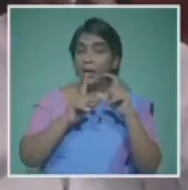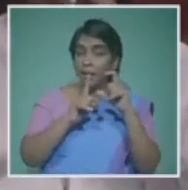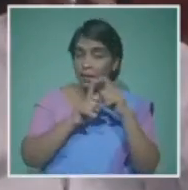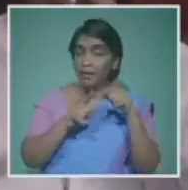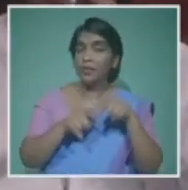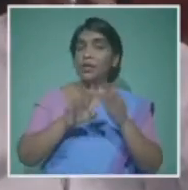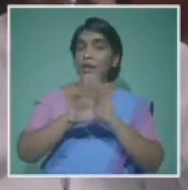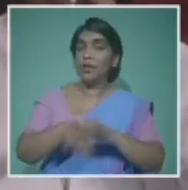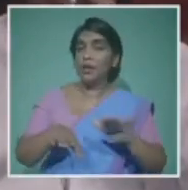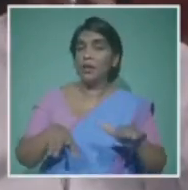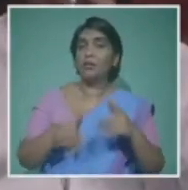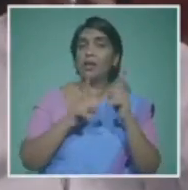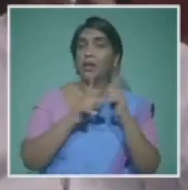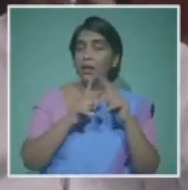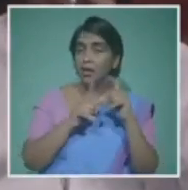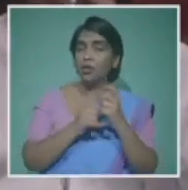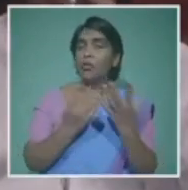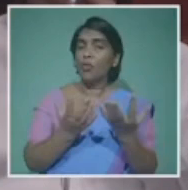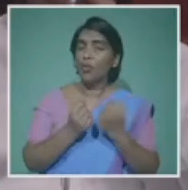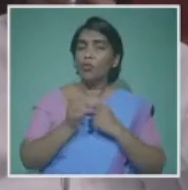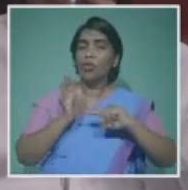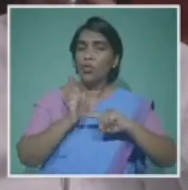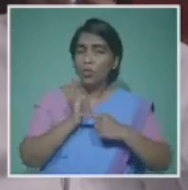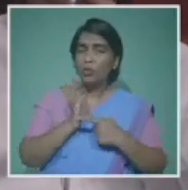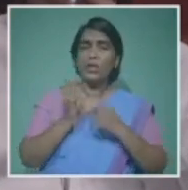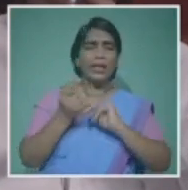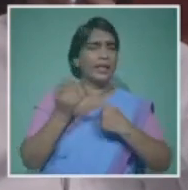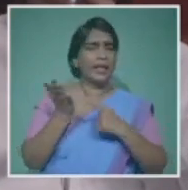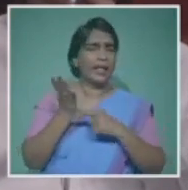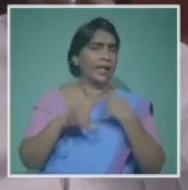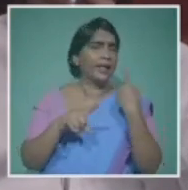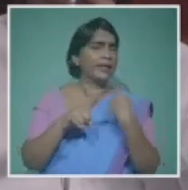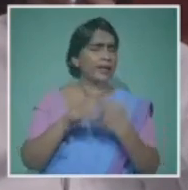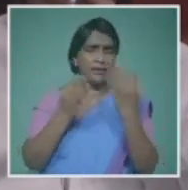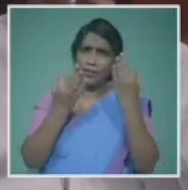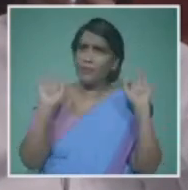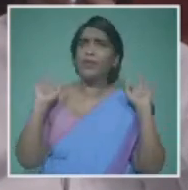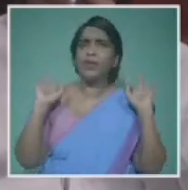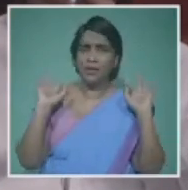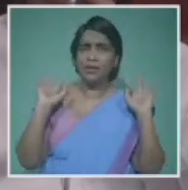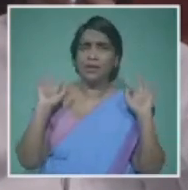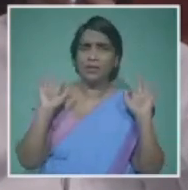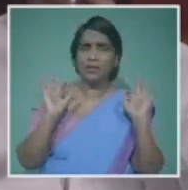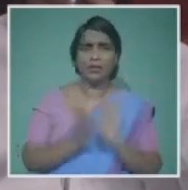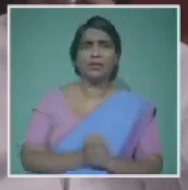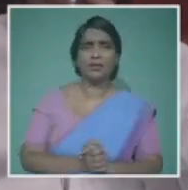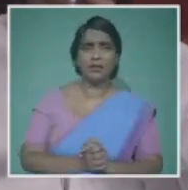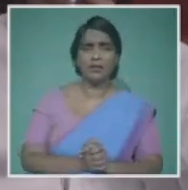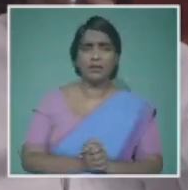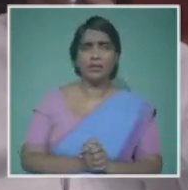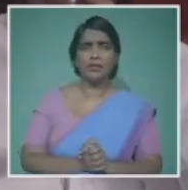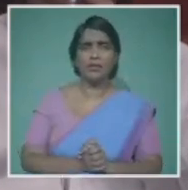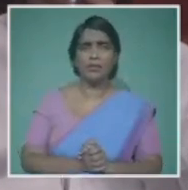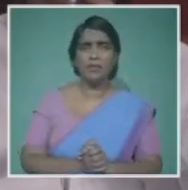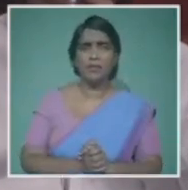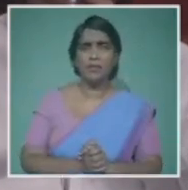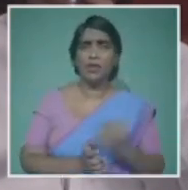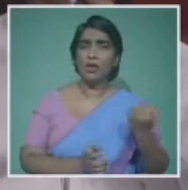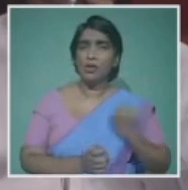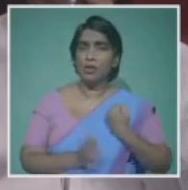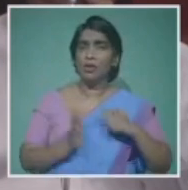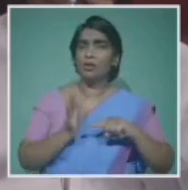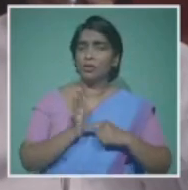අපේ දරුවන්ගේ අධ්‍යාපනයට අවශ්‍ය උපකරණ සෙස්බද්ද නිදාස් කරන්න. ඉතරයි පිළිමක් කරන්නේ. ඔව් මන්ත්‍රී. ඒ වගේම වෛද්‍ය